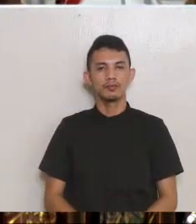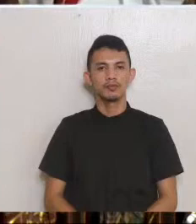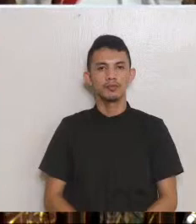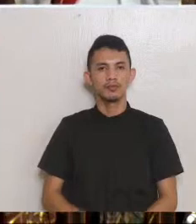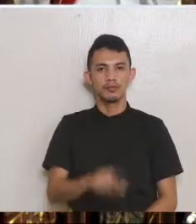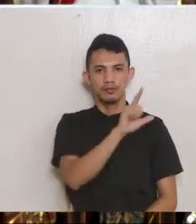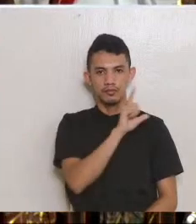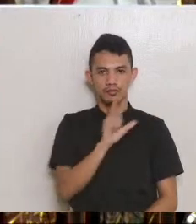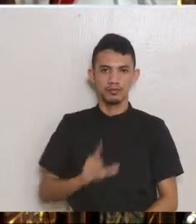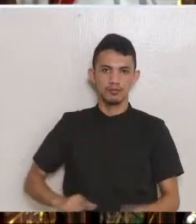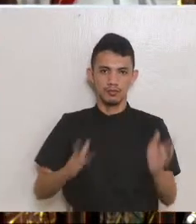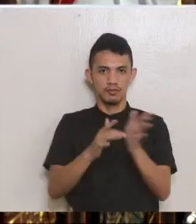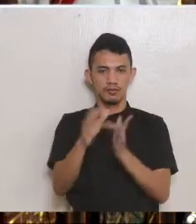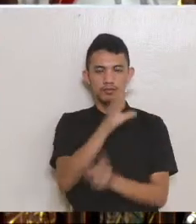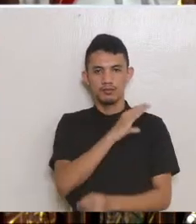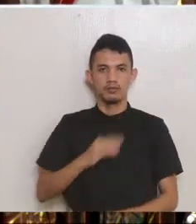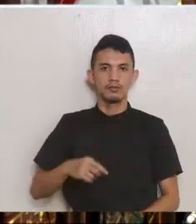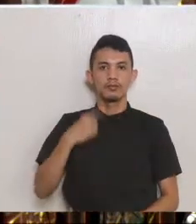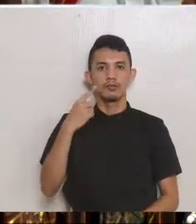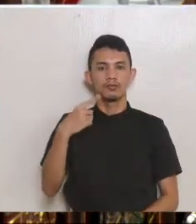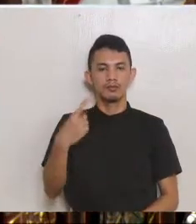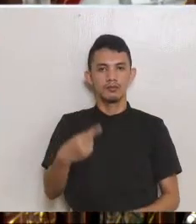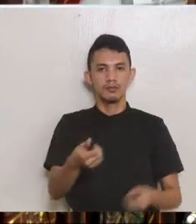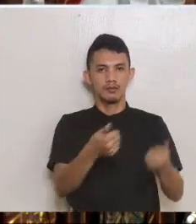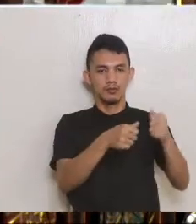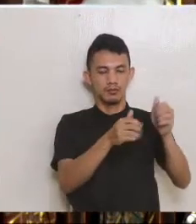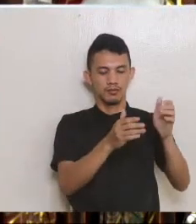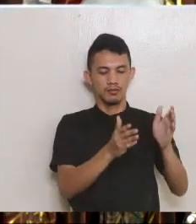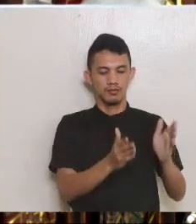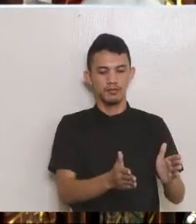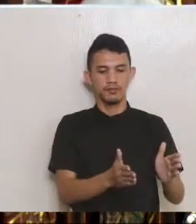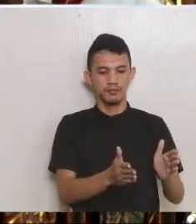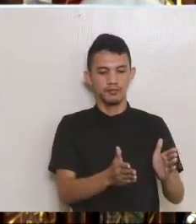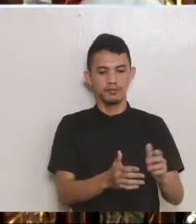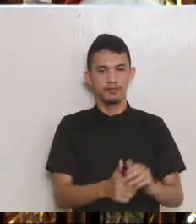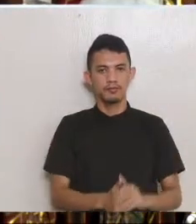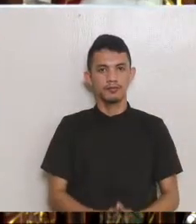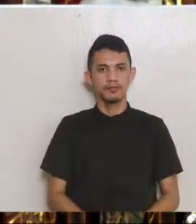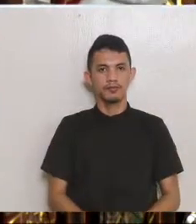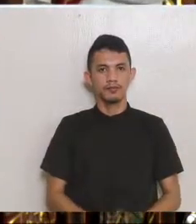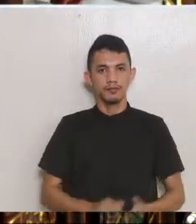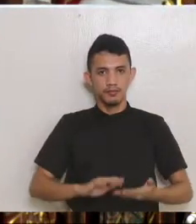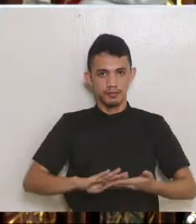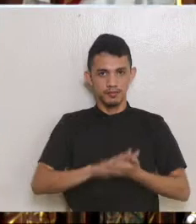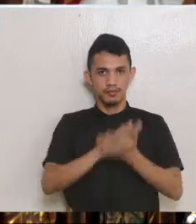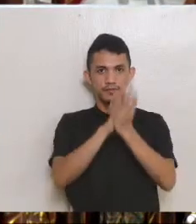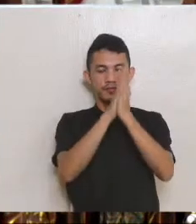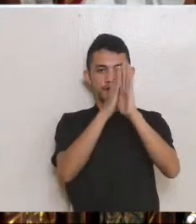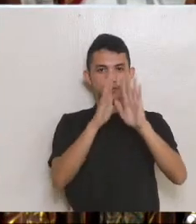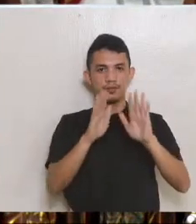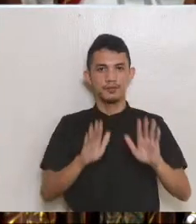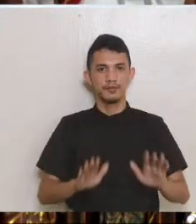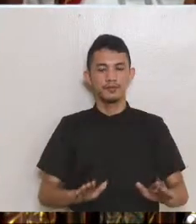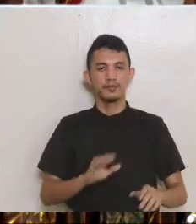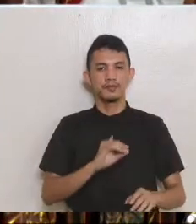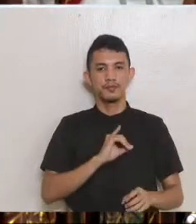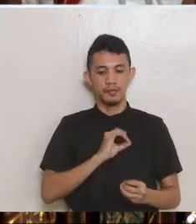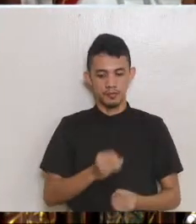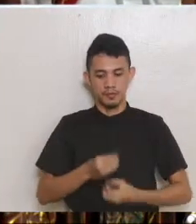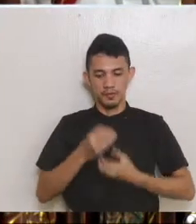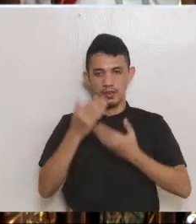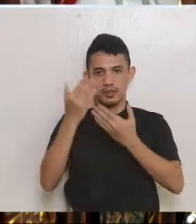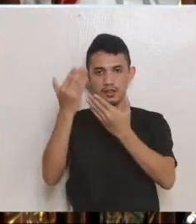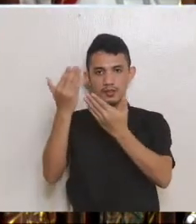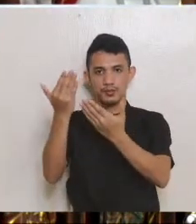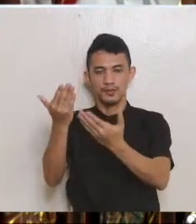Ginoong Hesukristo, mingon ka sa imong mga tinun-an. Ang kalinaw ibiling ko kaninyo, akong